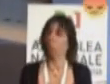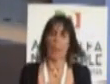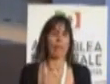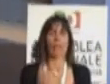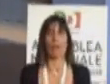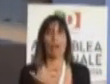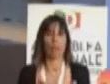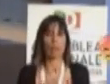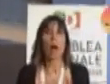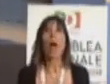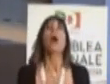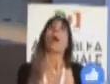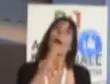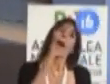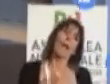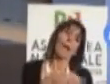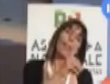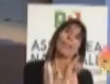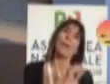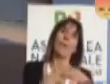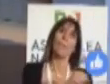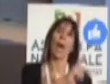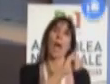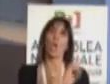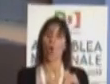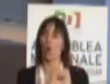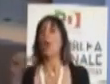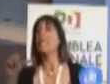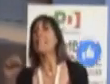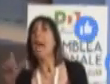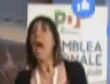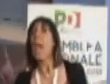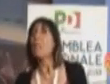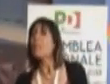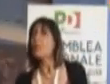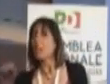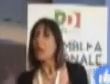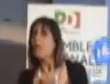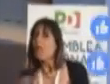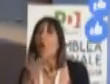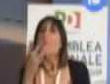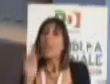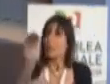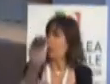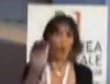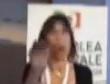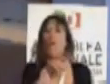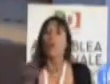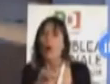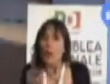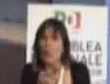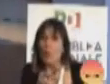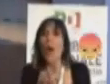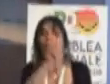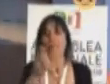Ecco, cari Di Maio e Salvini, voi non arrivate dal futuro, voi state riportando l'Italia nel passato